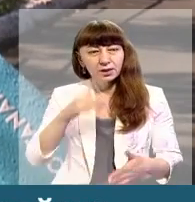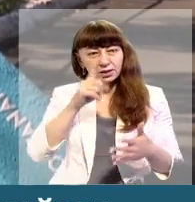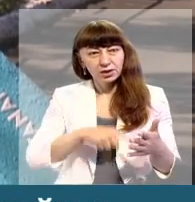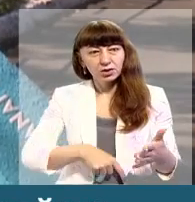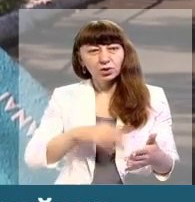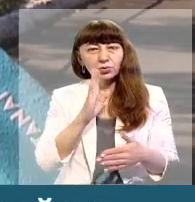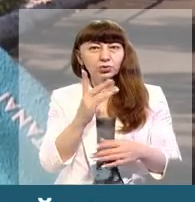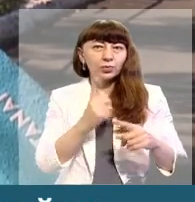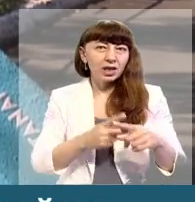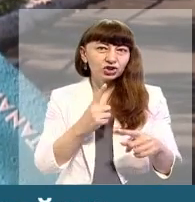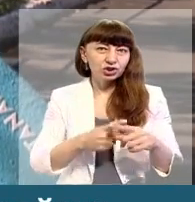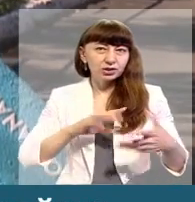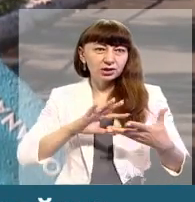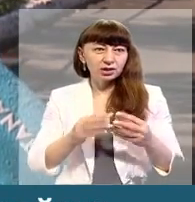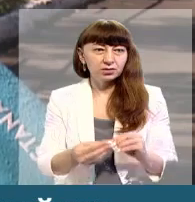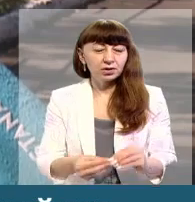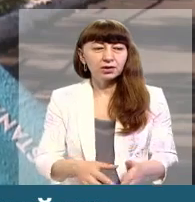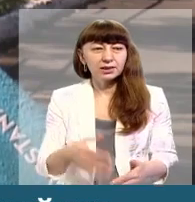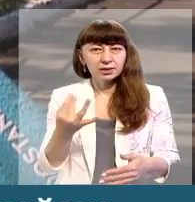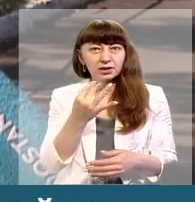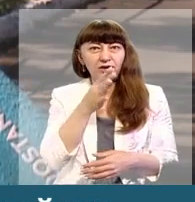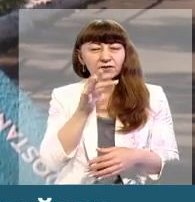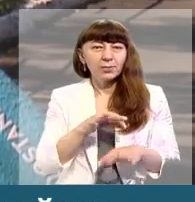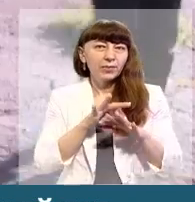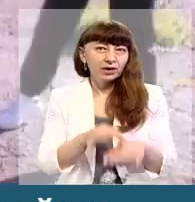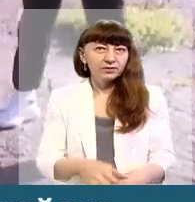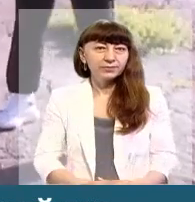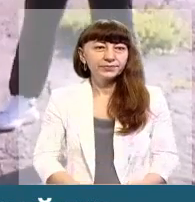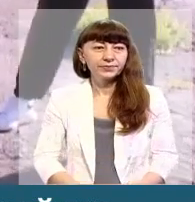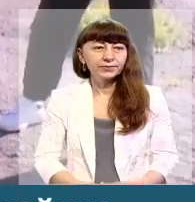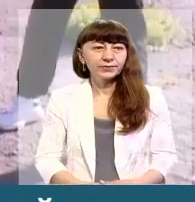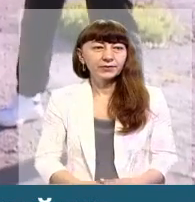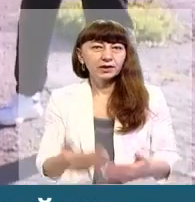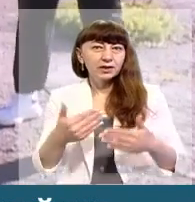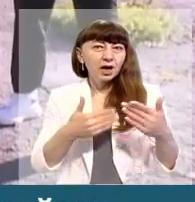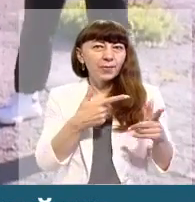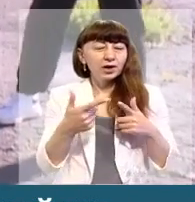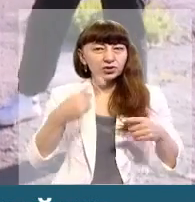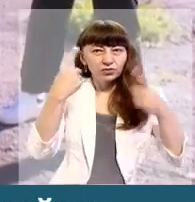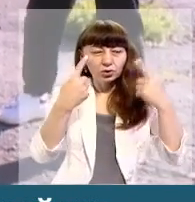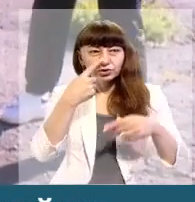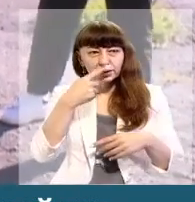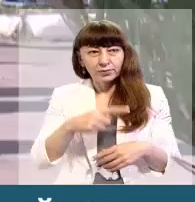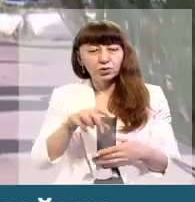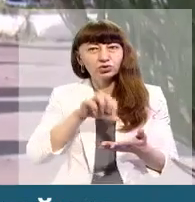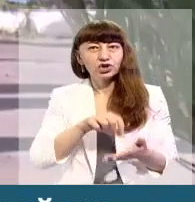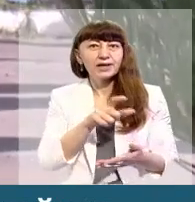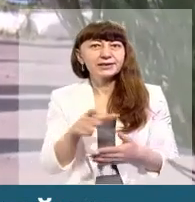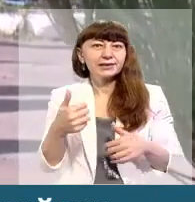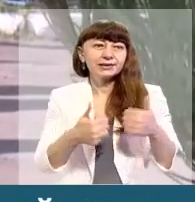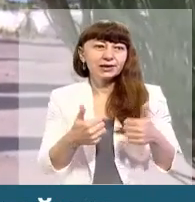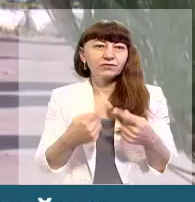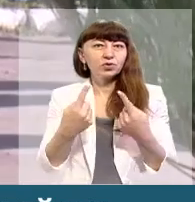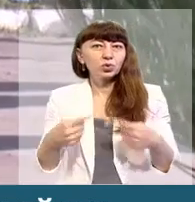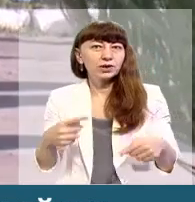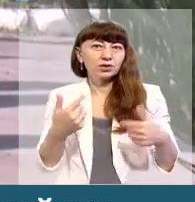будут положительные эмоции и интересное времяпрепровождение. Помимо заранее подготовленных творческих номеров, участники соревновались и